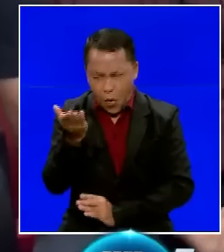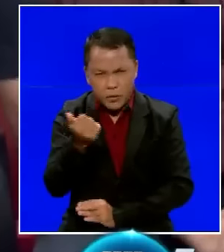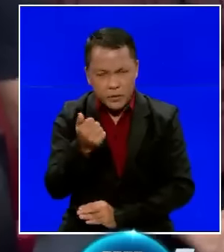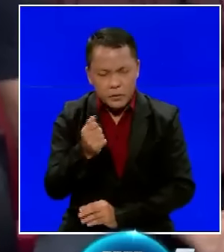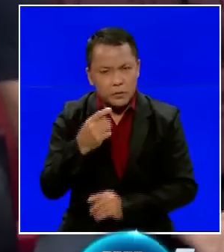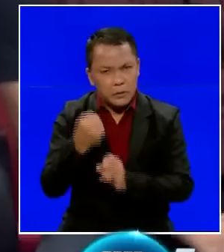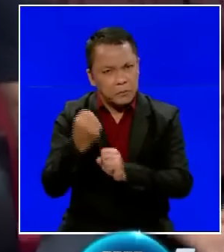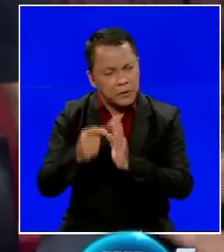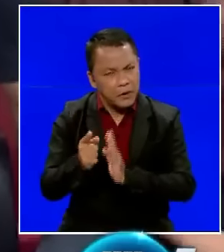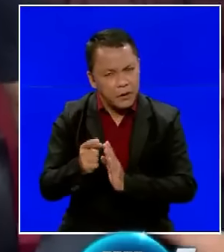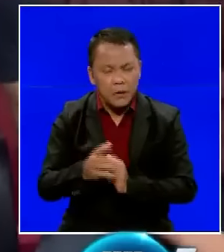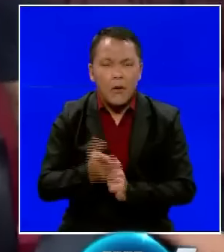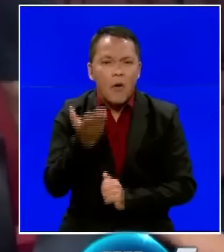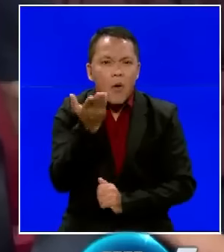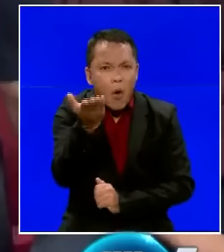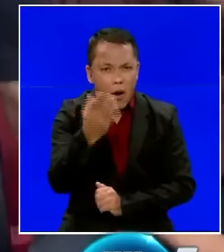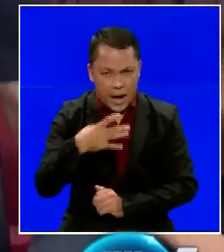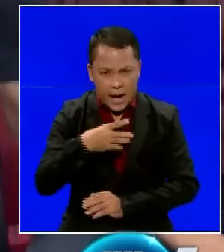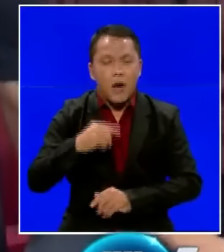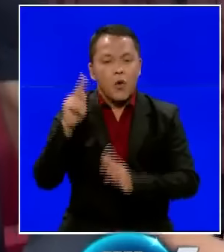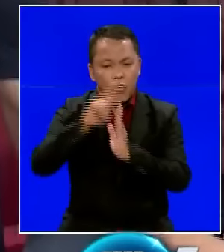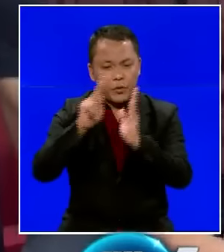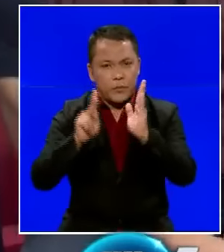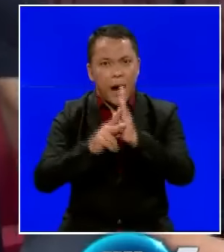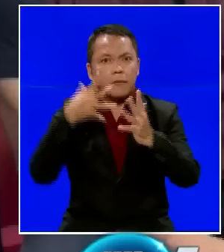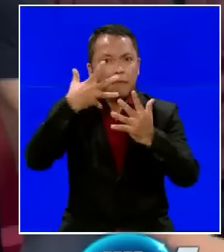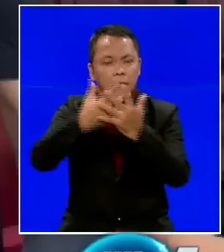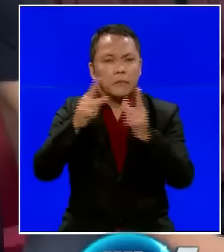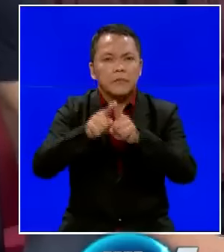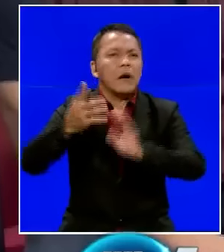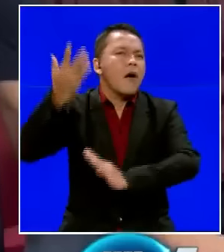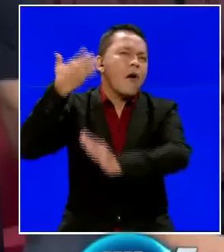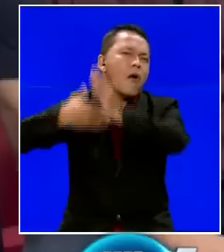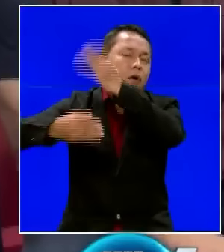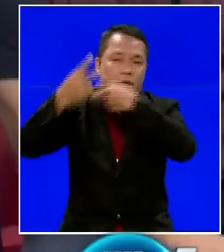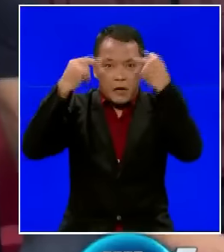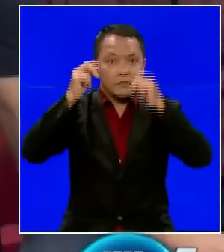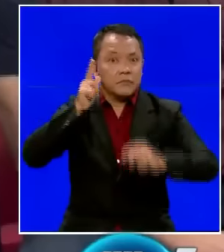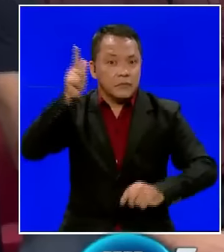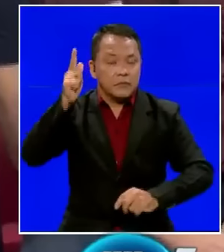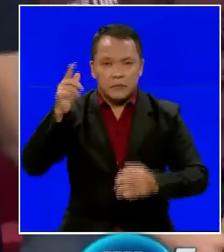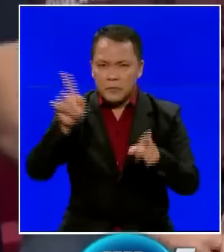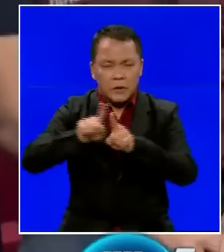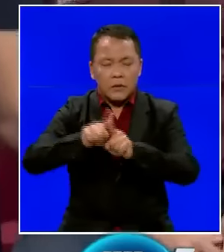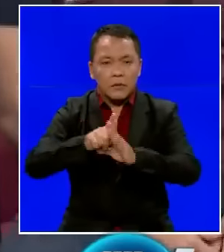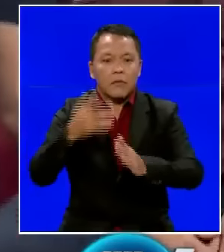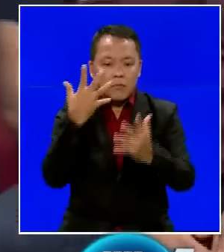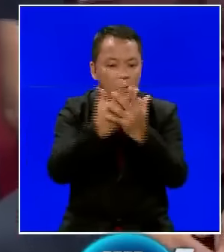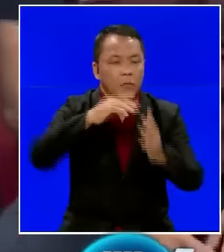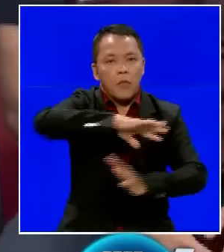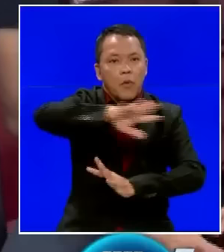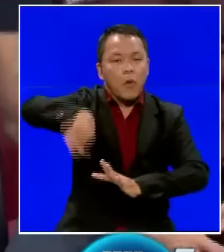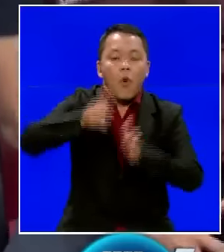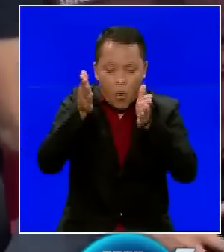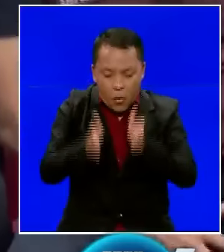ทำผิดหนีไปขนาดนี้ขออย่าให้กฎหมายกรมราชทัณฑ์เป็นเหมือนสมัยอดีตนายกทักษิณเป็นนายกเพราะผู้ต้องขังทุกคนก็เป็น